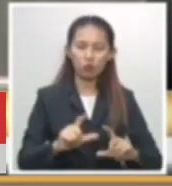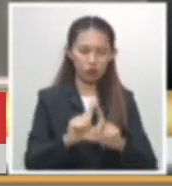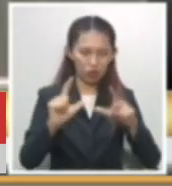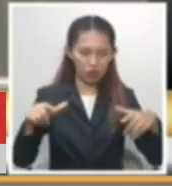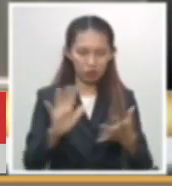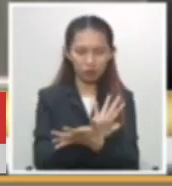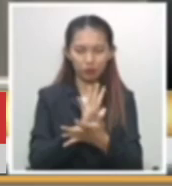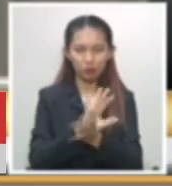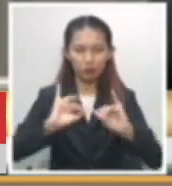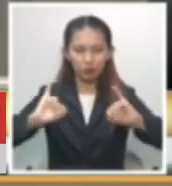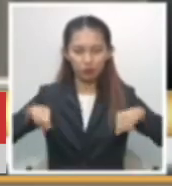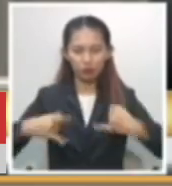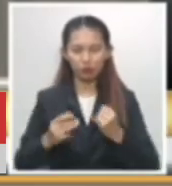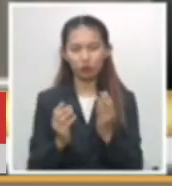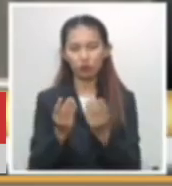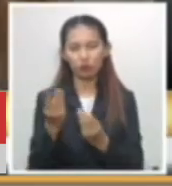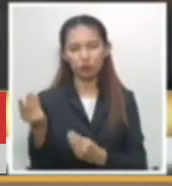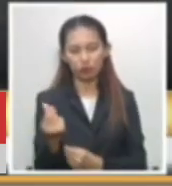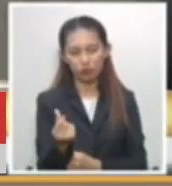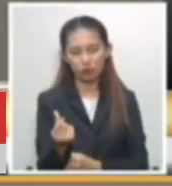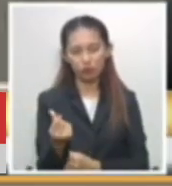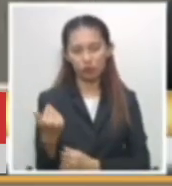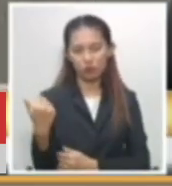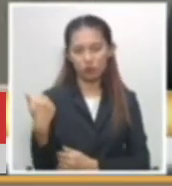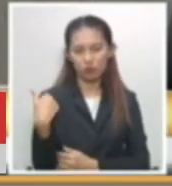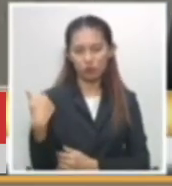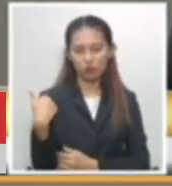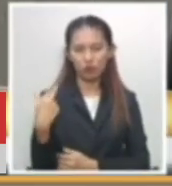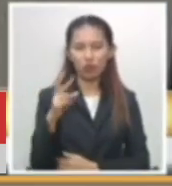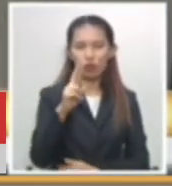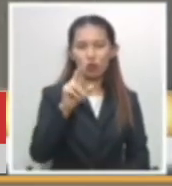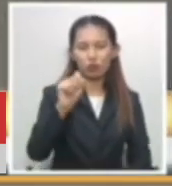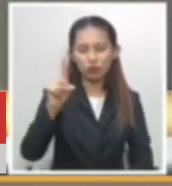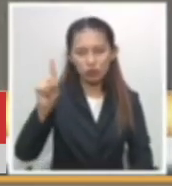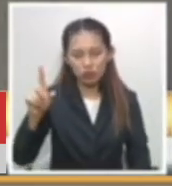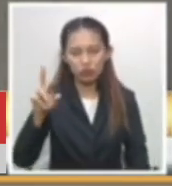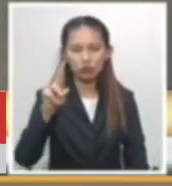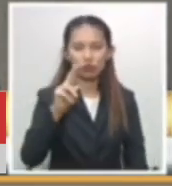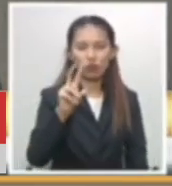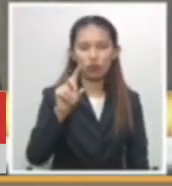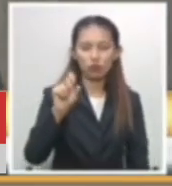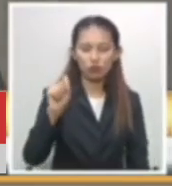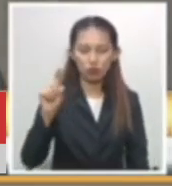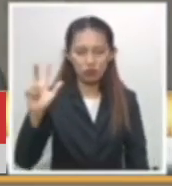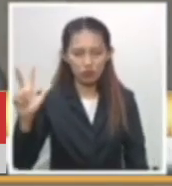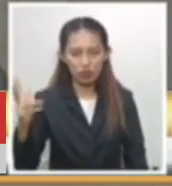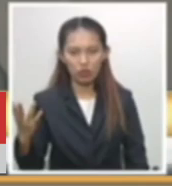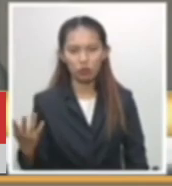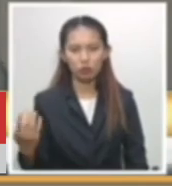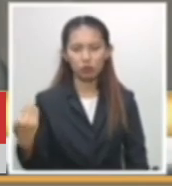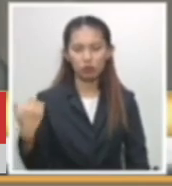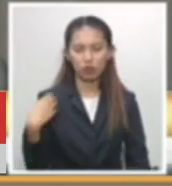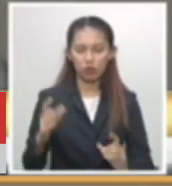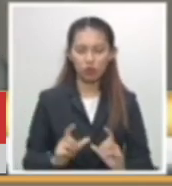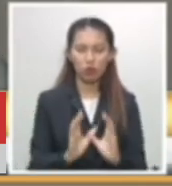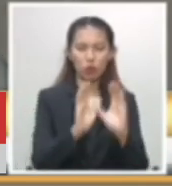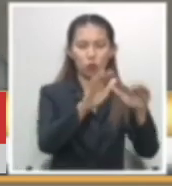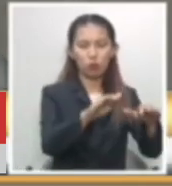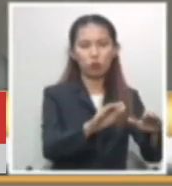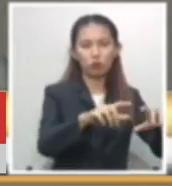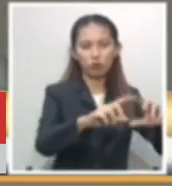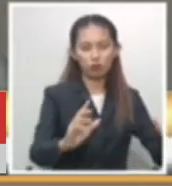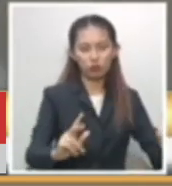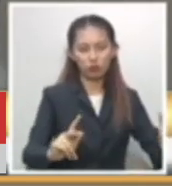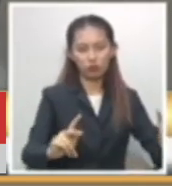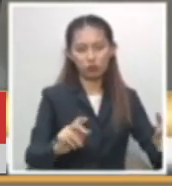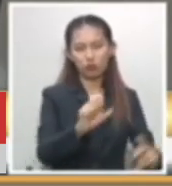ที่มีเอกสารติดสค.1และนส.3สค.1ไปกองอยู่ที่สำนักงานที่ดินสา